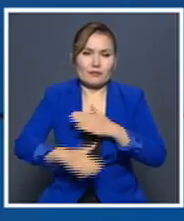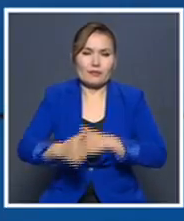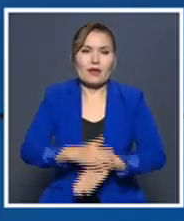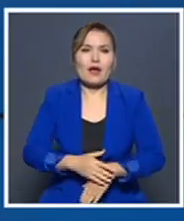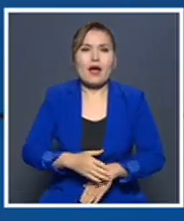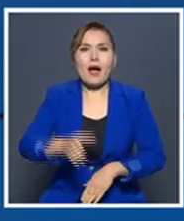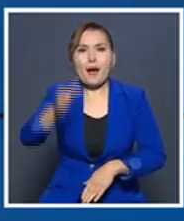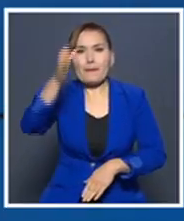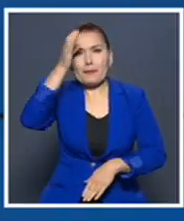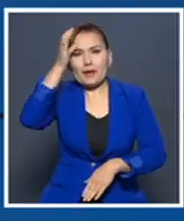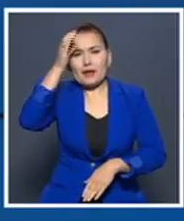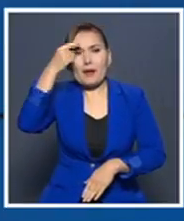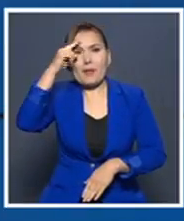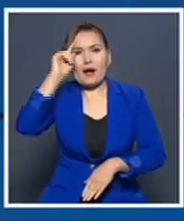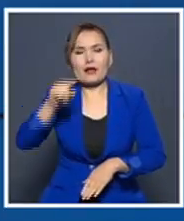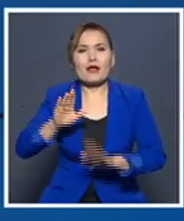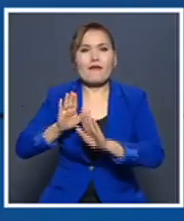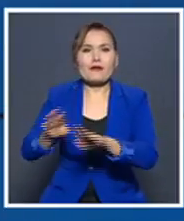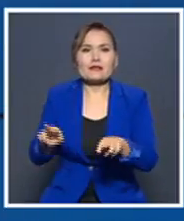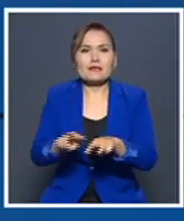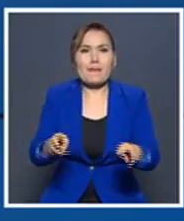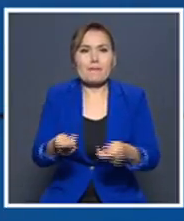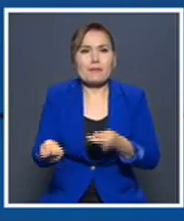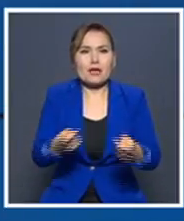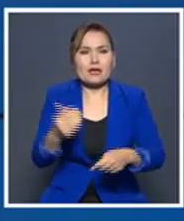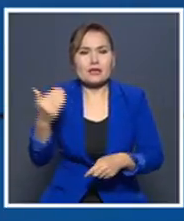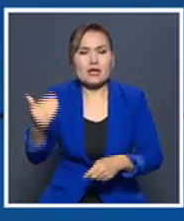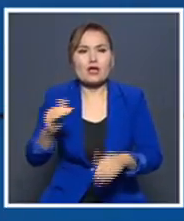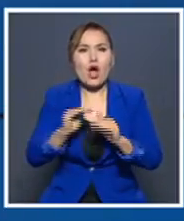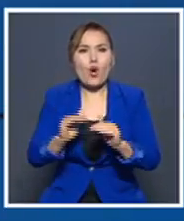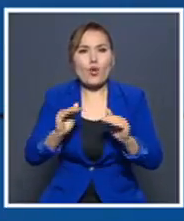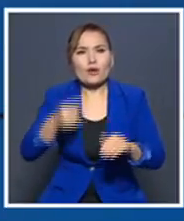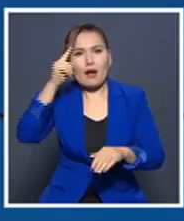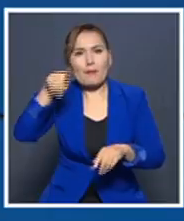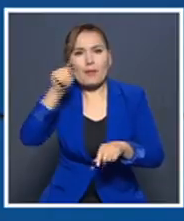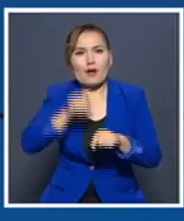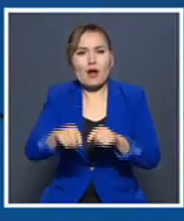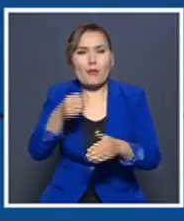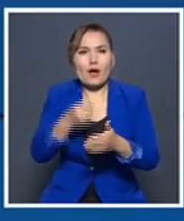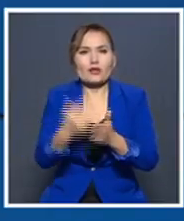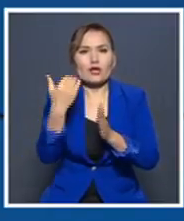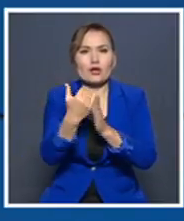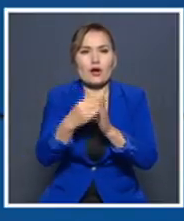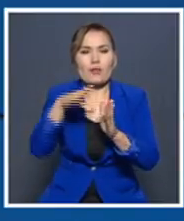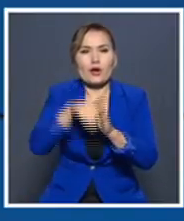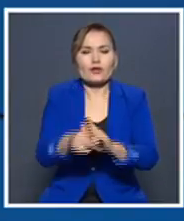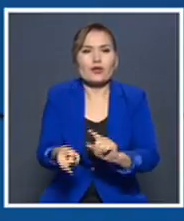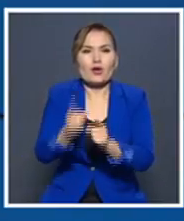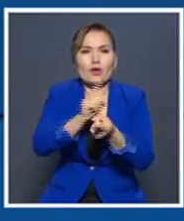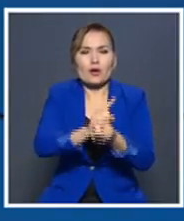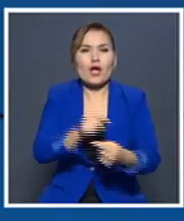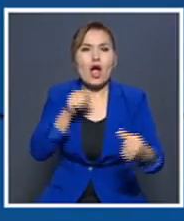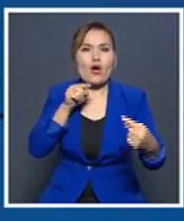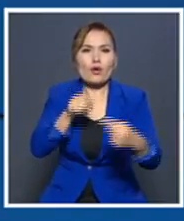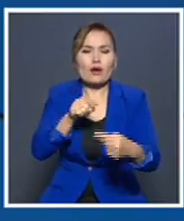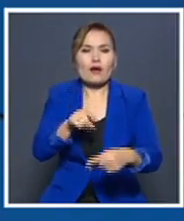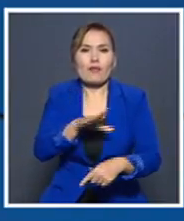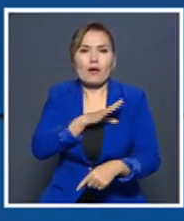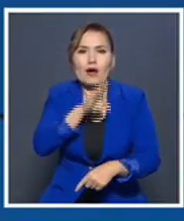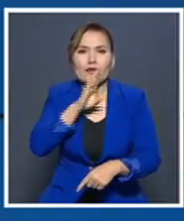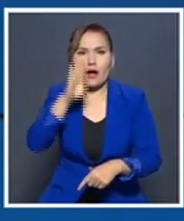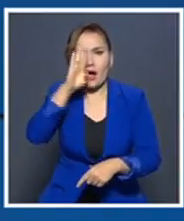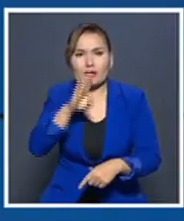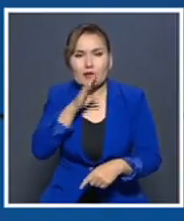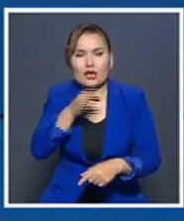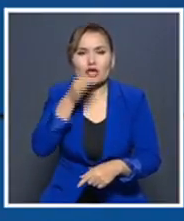Білім және ғылым вице-министрі Шолпан Каринова оқушылардың білімін бағалау жүйесіне енгізіліп жатқан өзгерістерге қарсы шыққан ата-аналарға